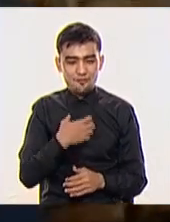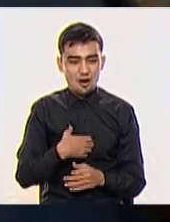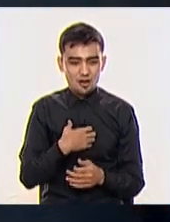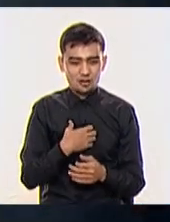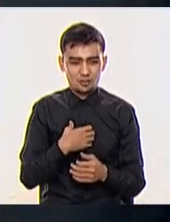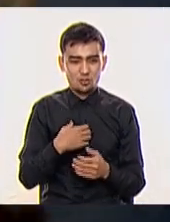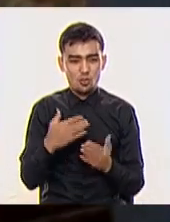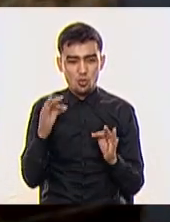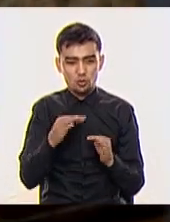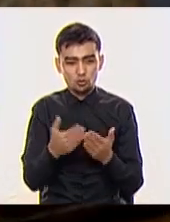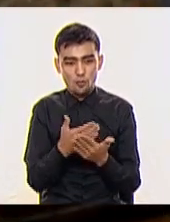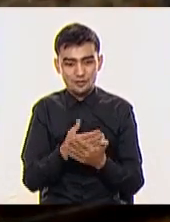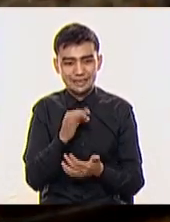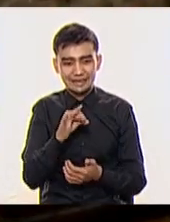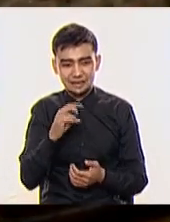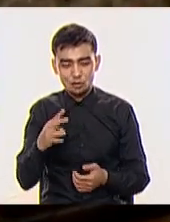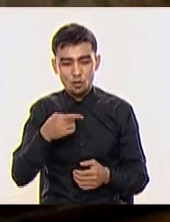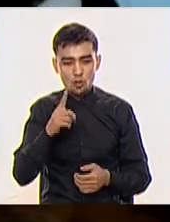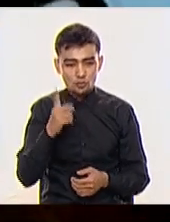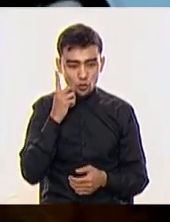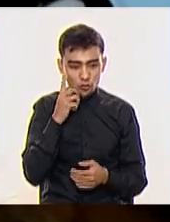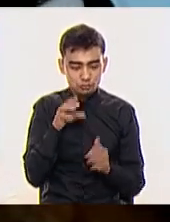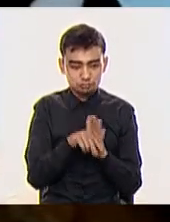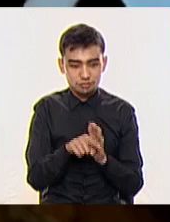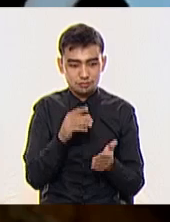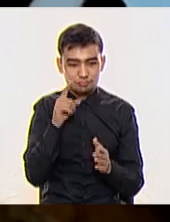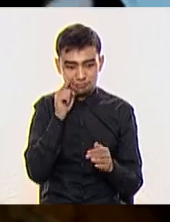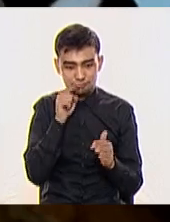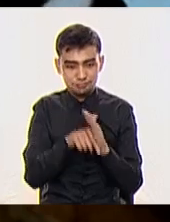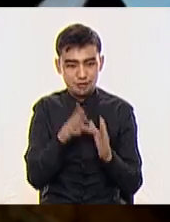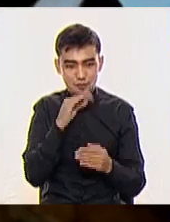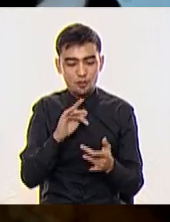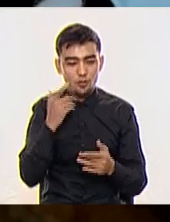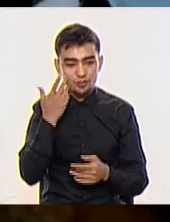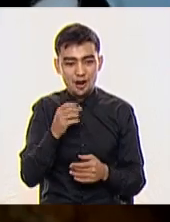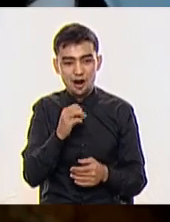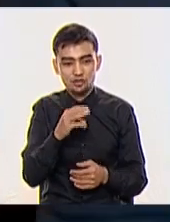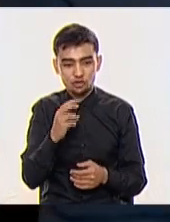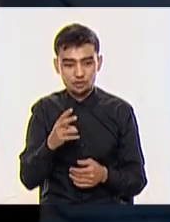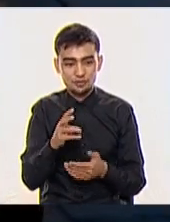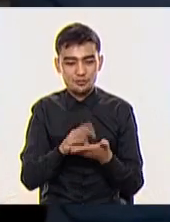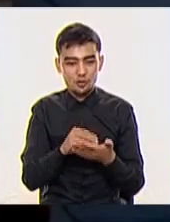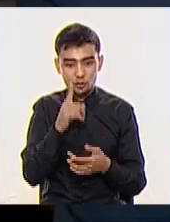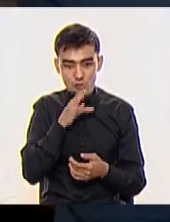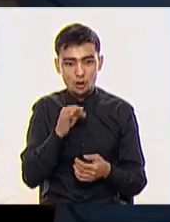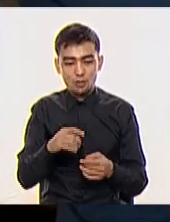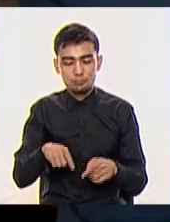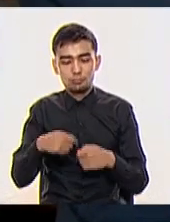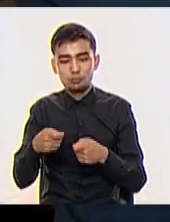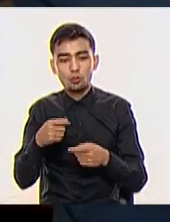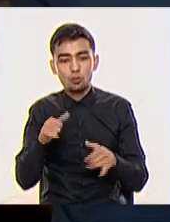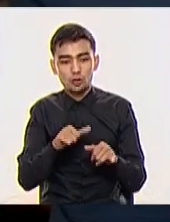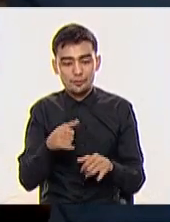персональные данные и иные номера телефонов куда попадет эта информация когда ашик использовать уже не будут неизвестно